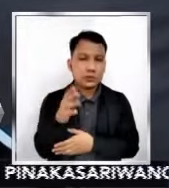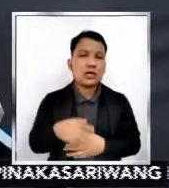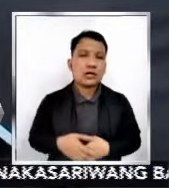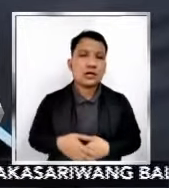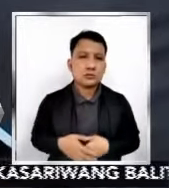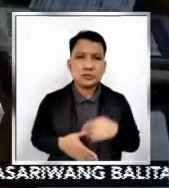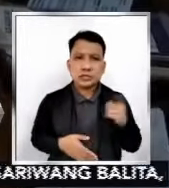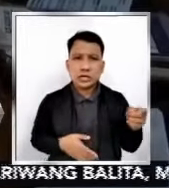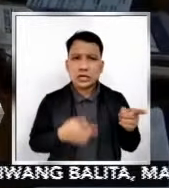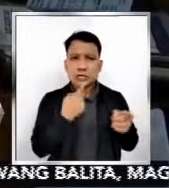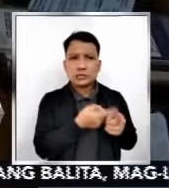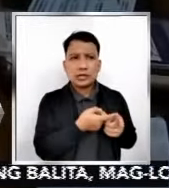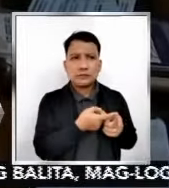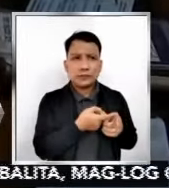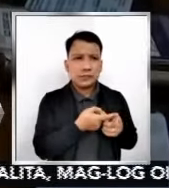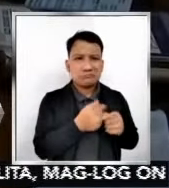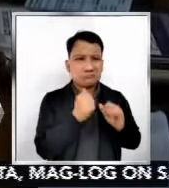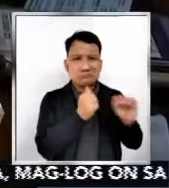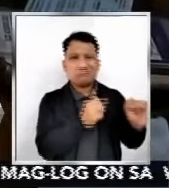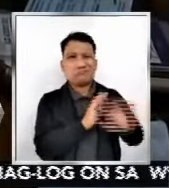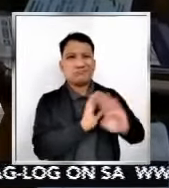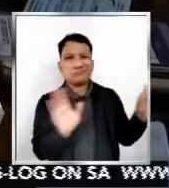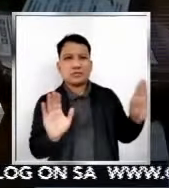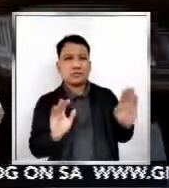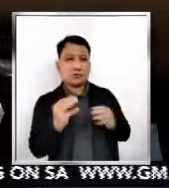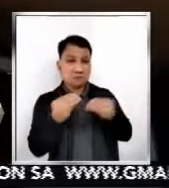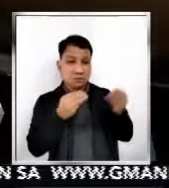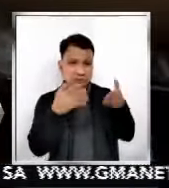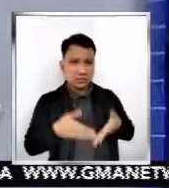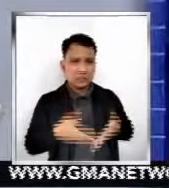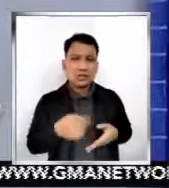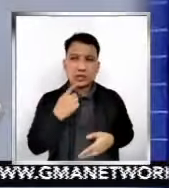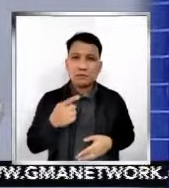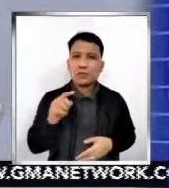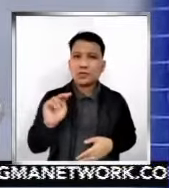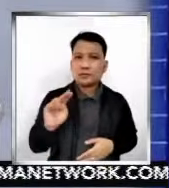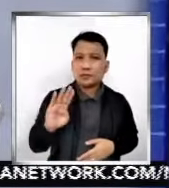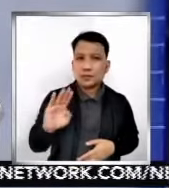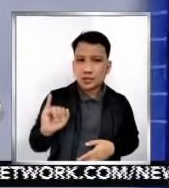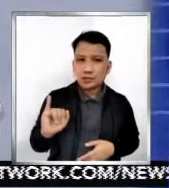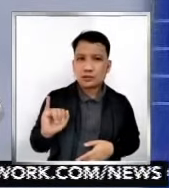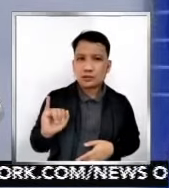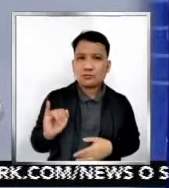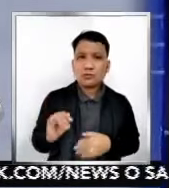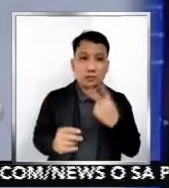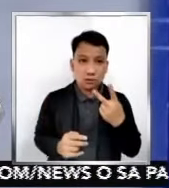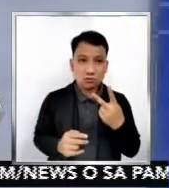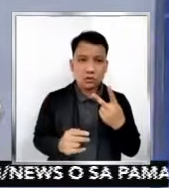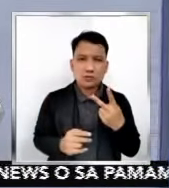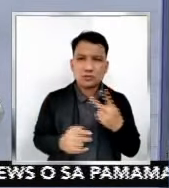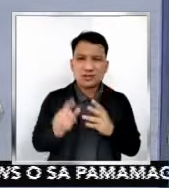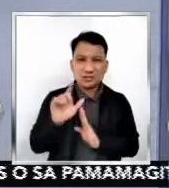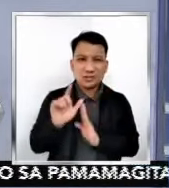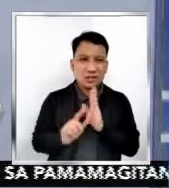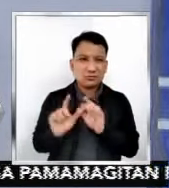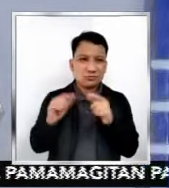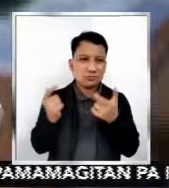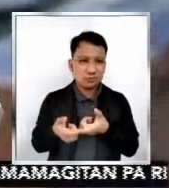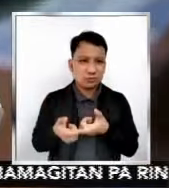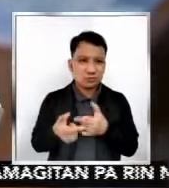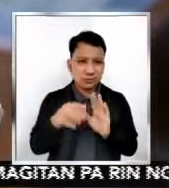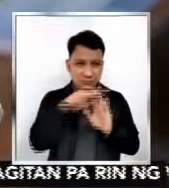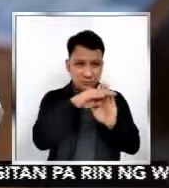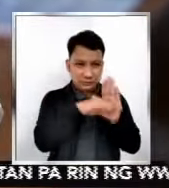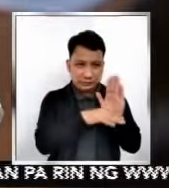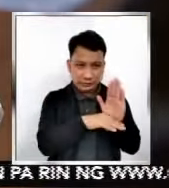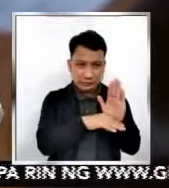arresto manager. Iniimbestigahan din ng NBI ang pangalan ng dalawang unit ng isang law enforcement group na nakalista sa dokumento ng prostitution din